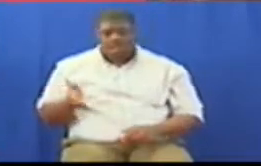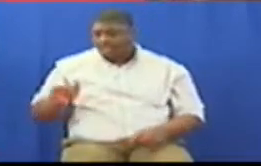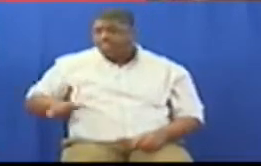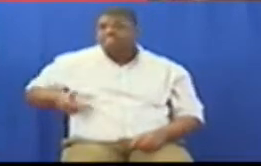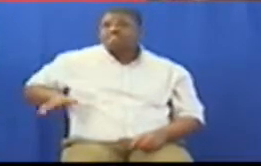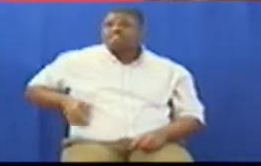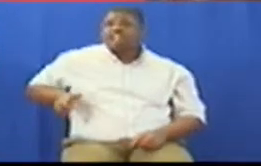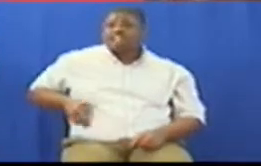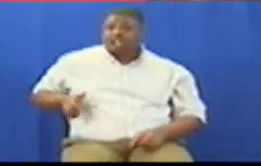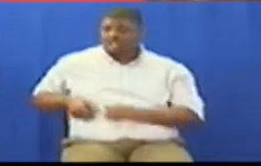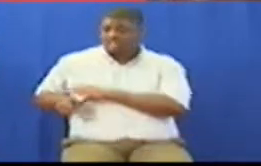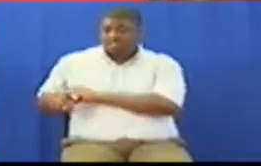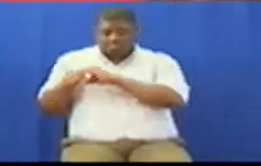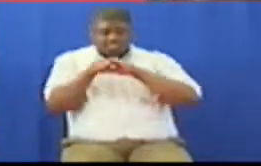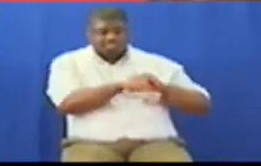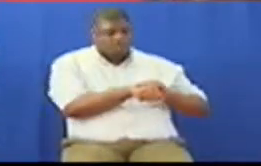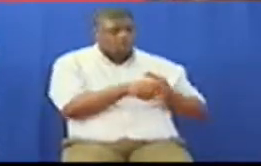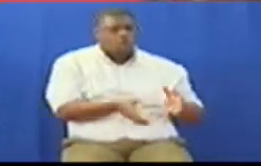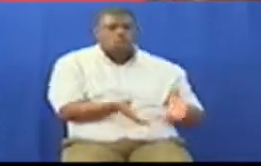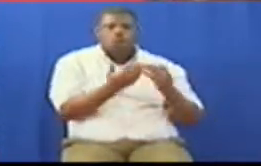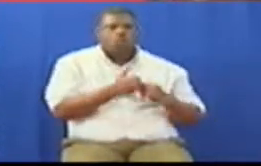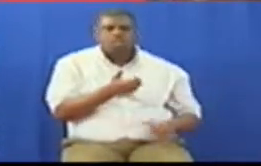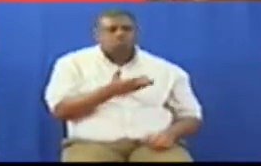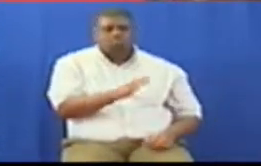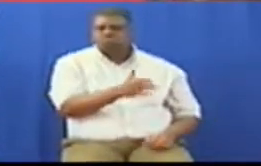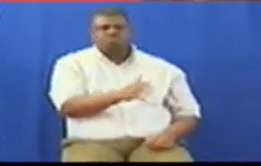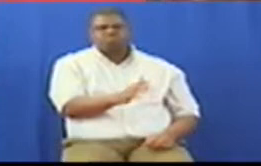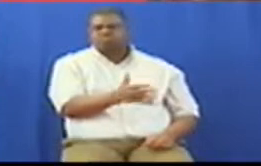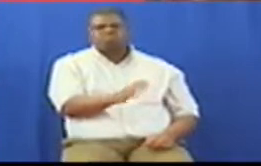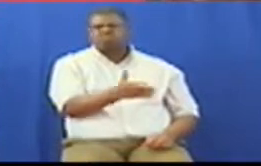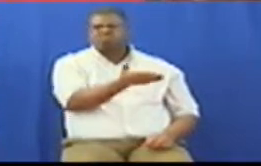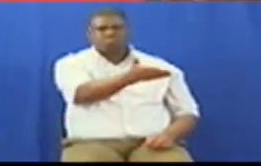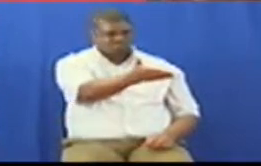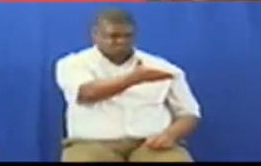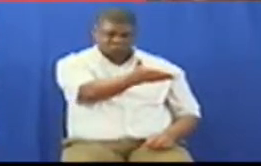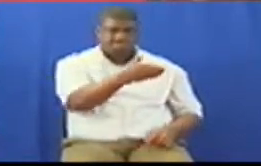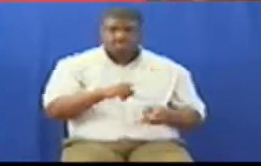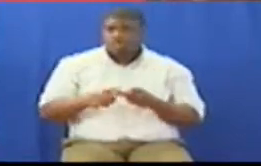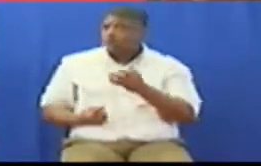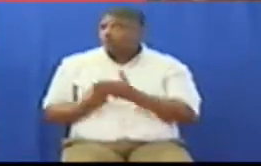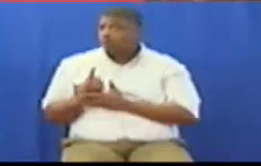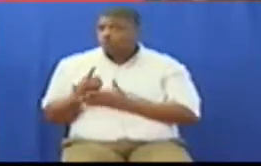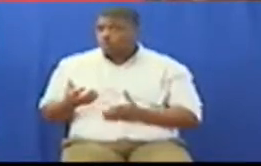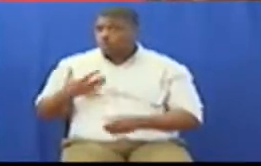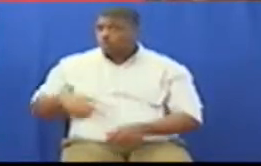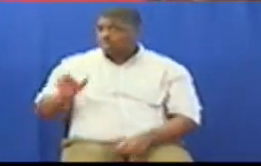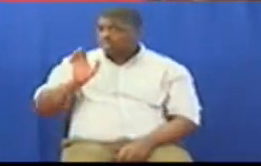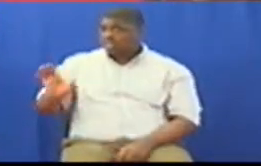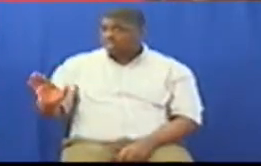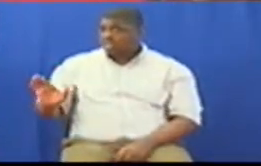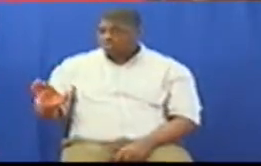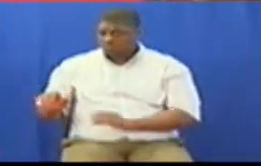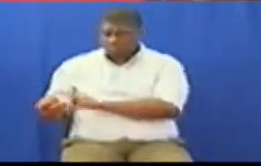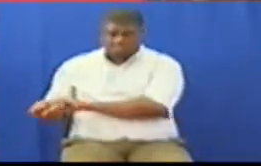ambao wamewekwa pale hawana uwezo. Maofisa ambao wamewekwa pale kutokana na wizara zao ambao